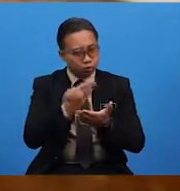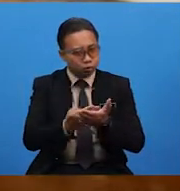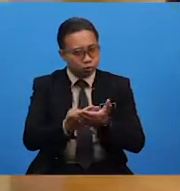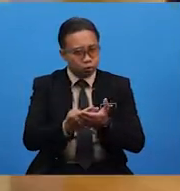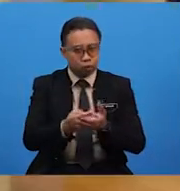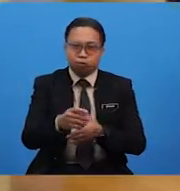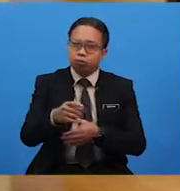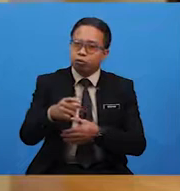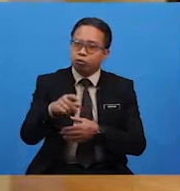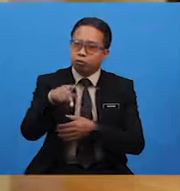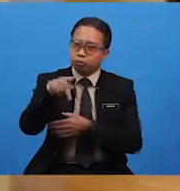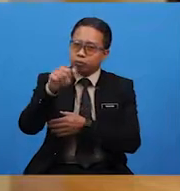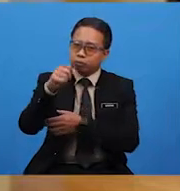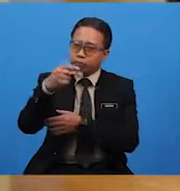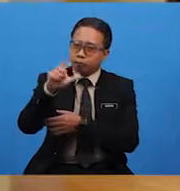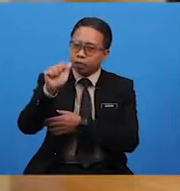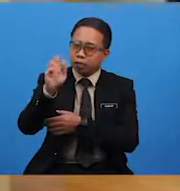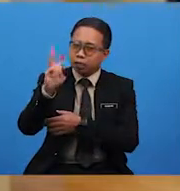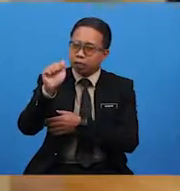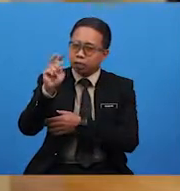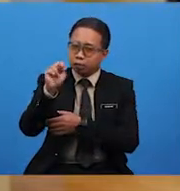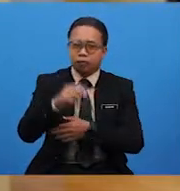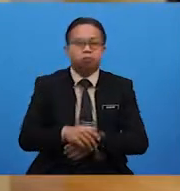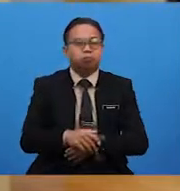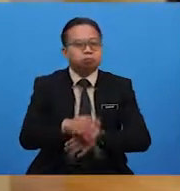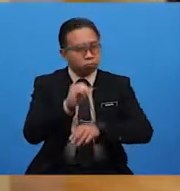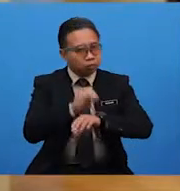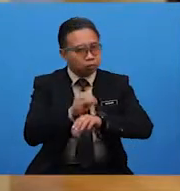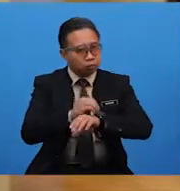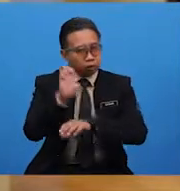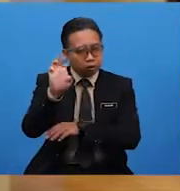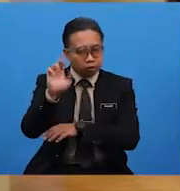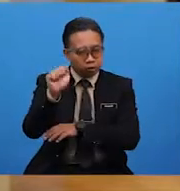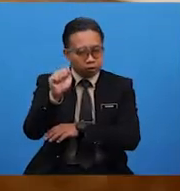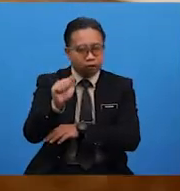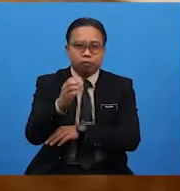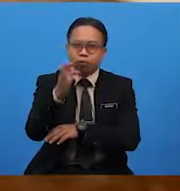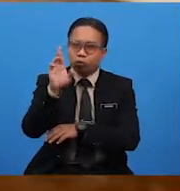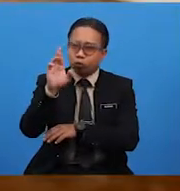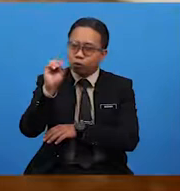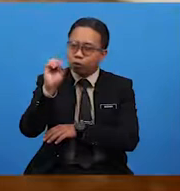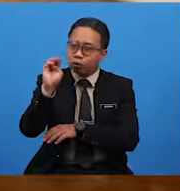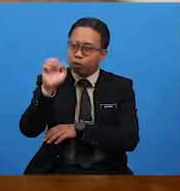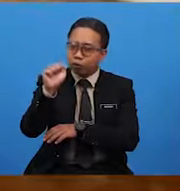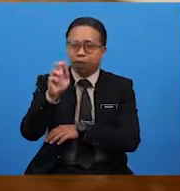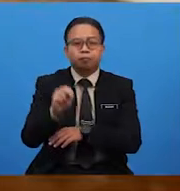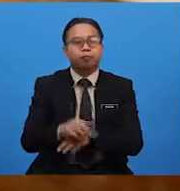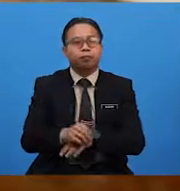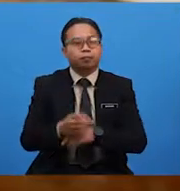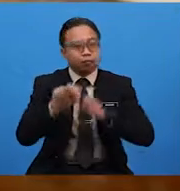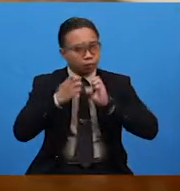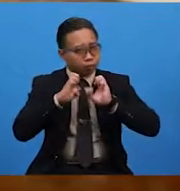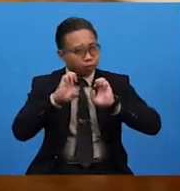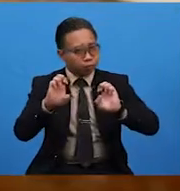kepahlawanan tetapi serta terbakar yang menariknya ilang zaman kebangkitan era romantisme ini adalah zaman reaksi terhadap